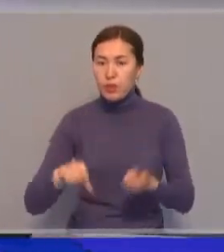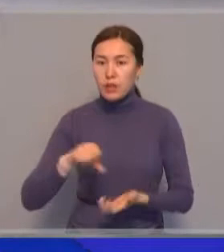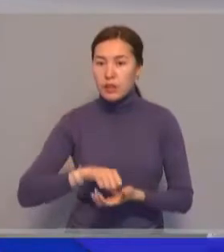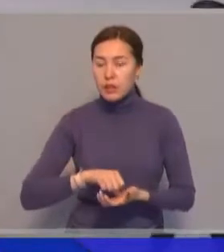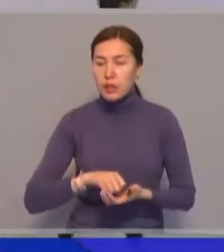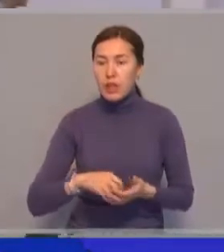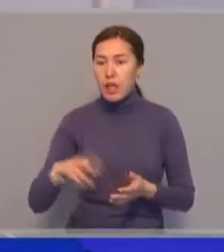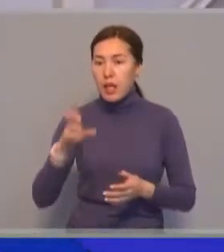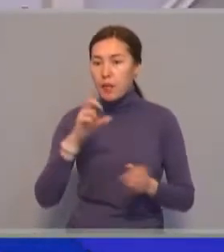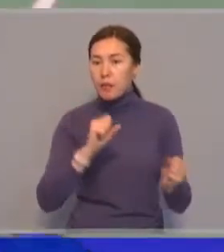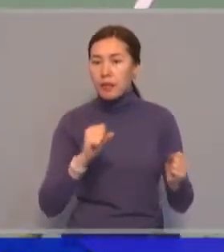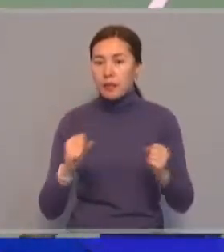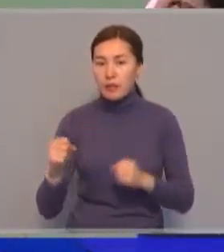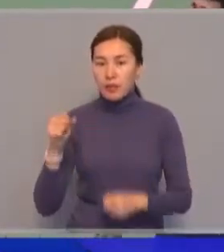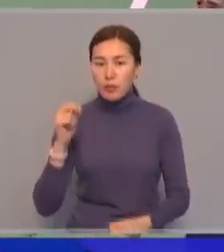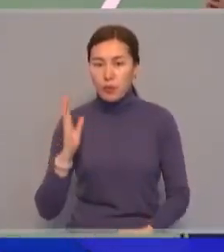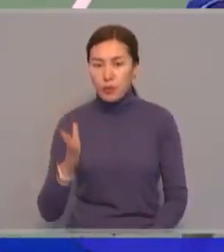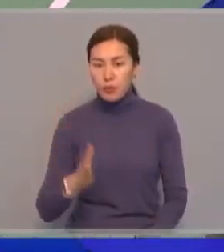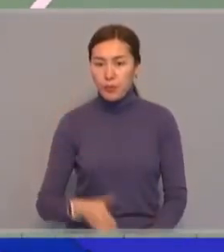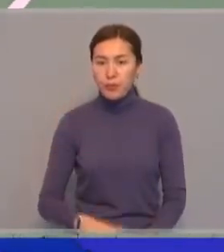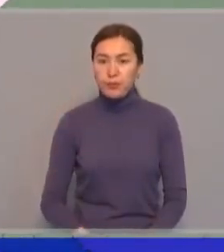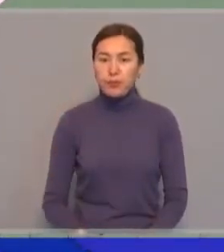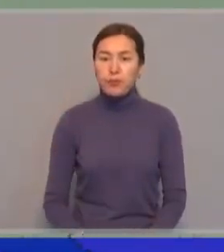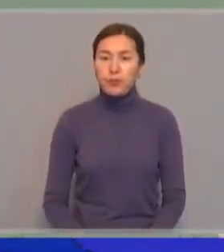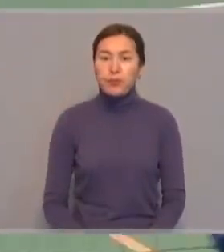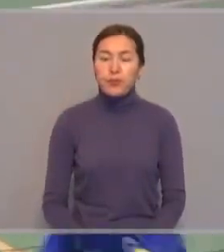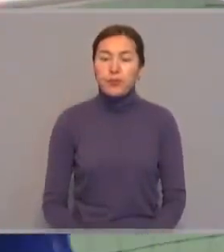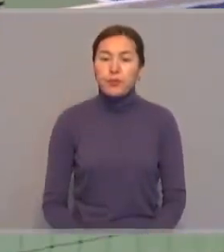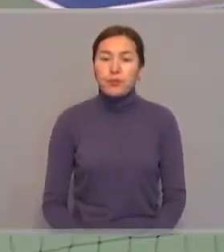жарыстарға қатысып, ел намысын қорғайды. Маржан Жорабай, Рауан Тастанбеков, жаңалықтар.